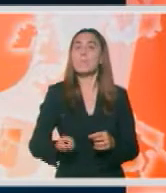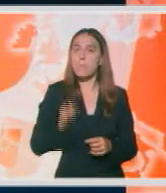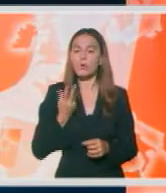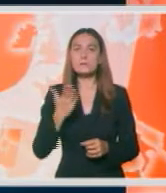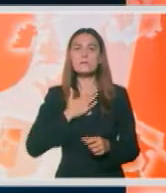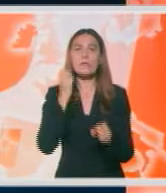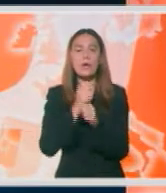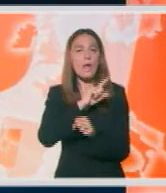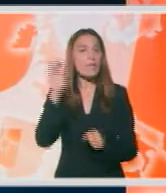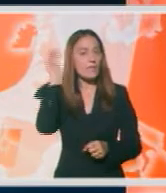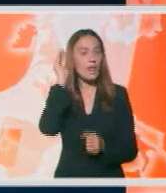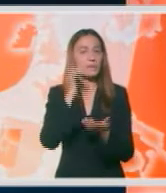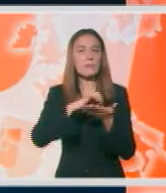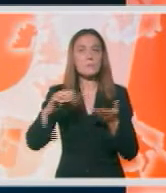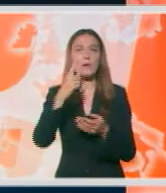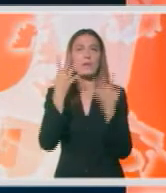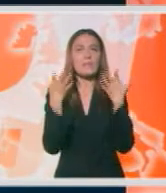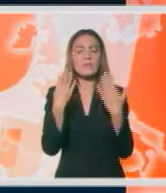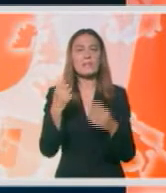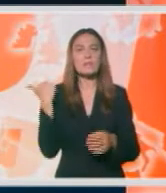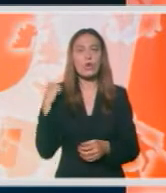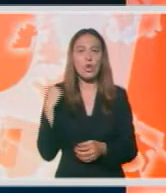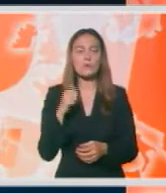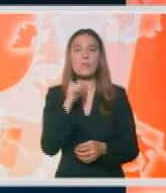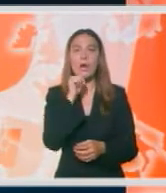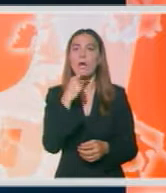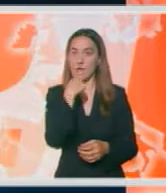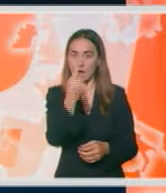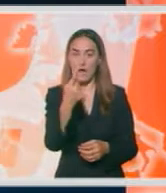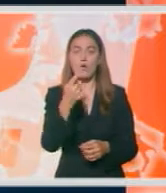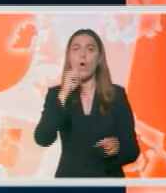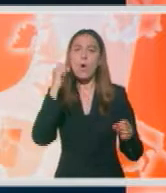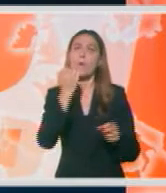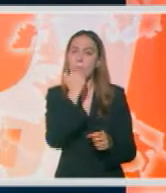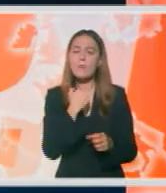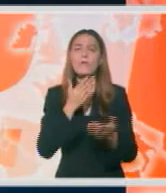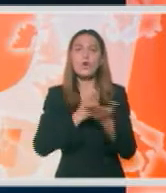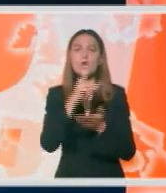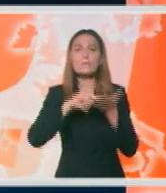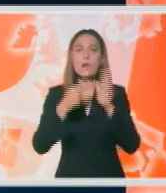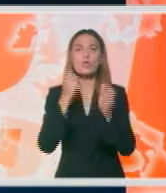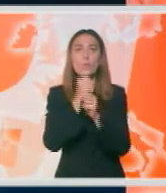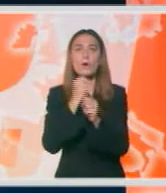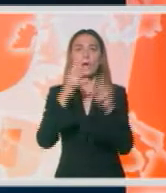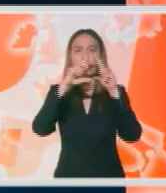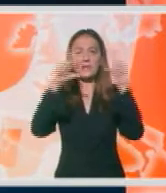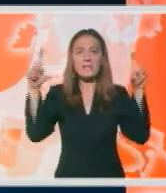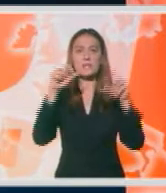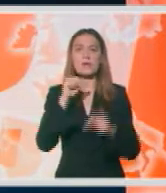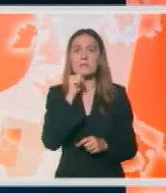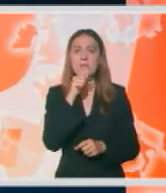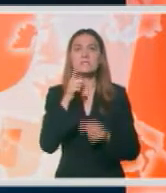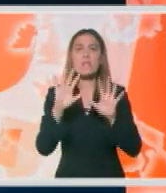svoj rad u nevladinom sektoru tokom 90. godina i naglasio da će upravo kroz politiku raditi na institucionalizaciji